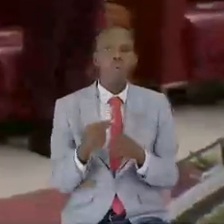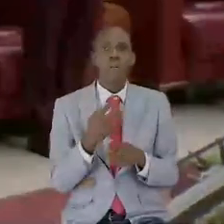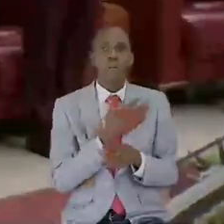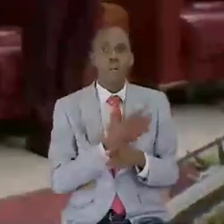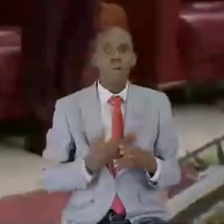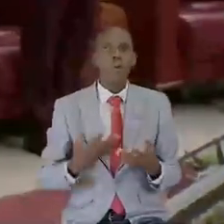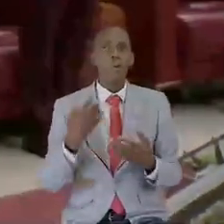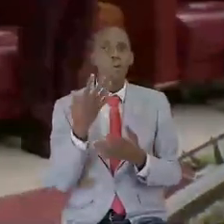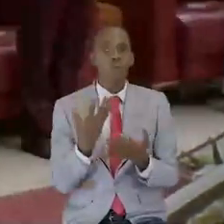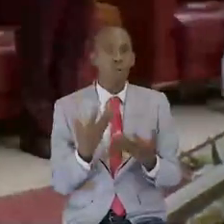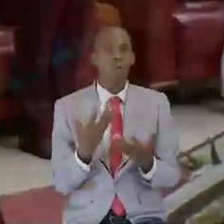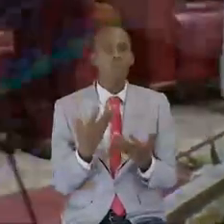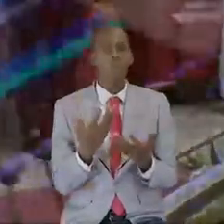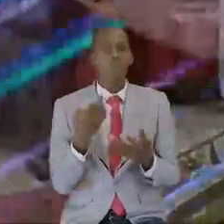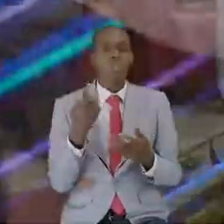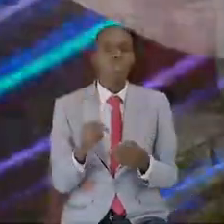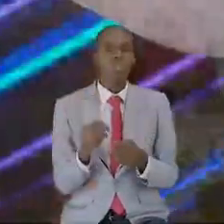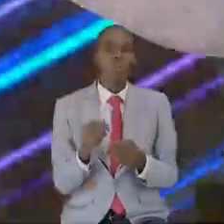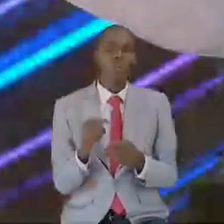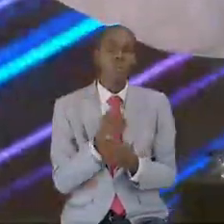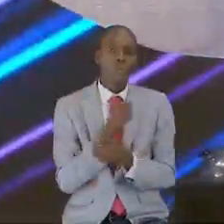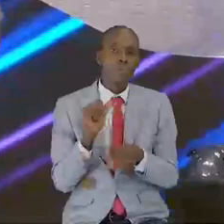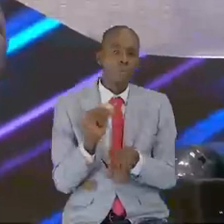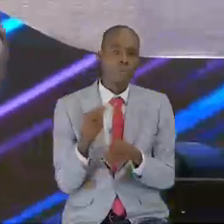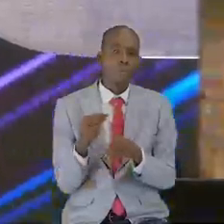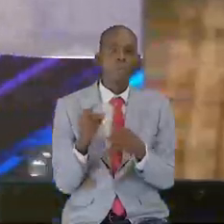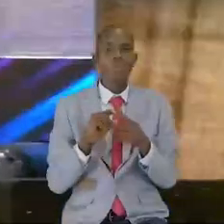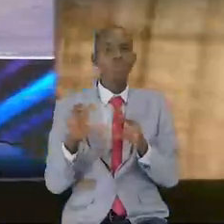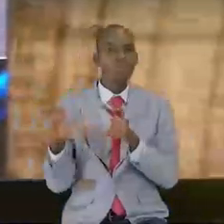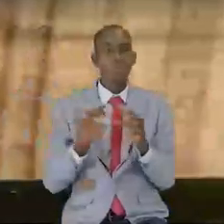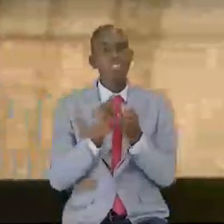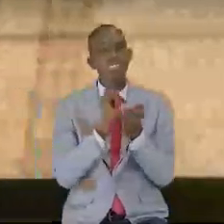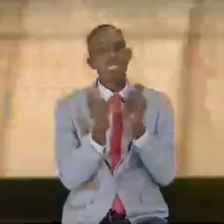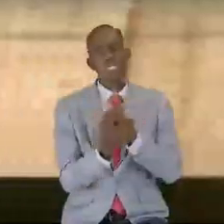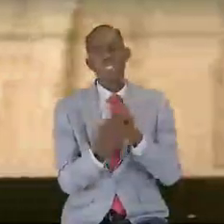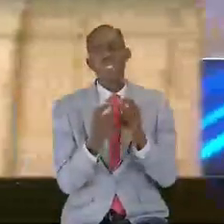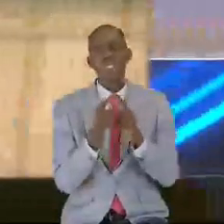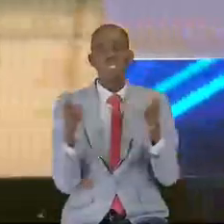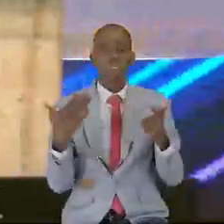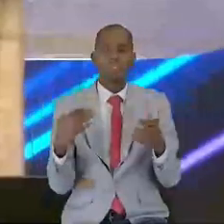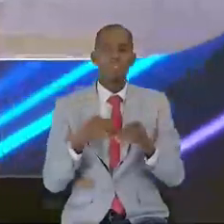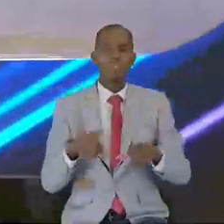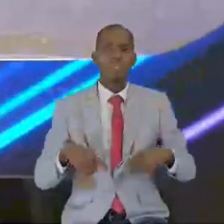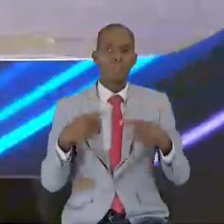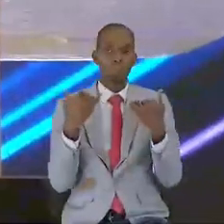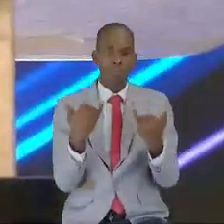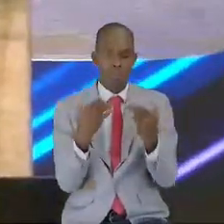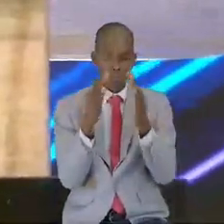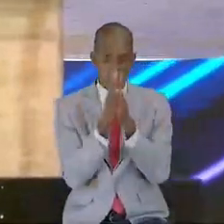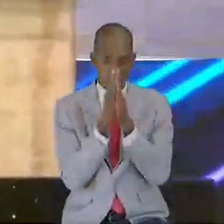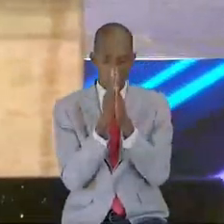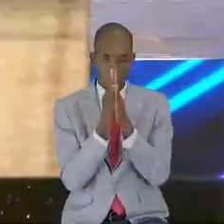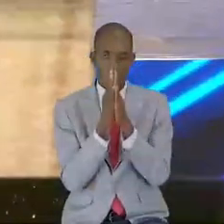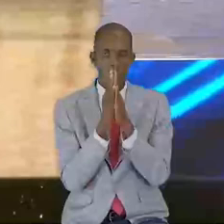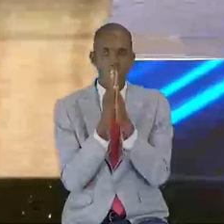Et nous voulons que la parole fasse l'œuvre transformative de notre vie. Ouvre la bouche et parle à Dieu dans la